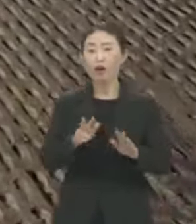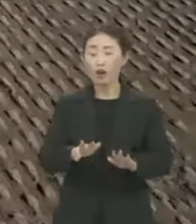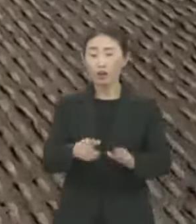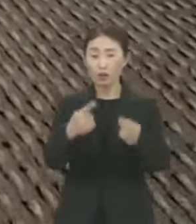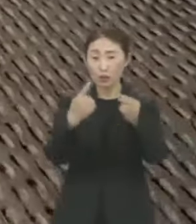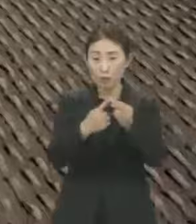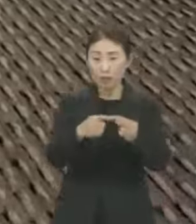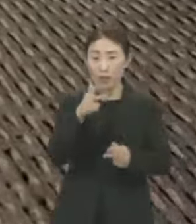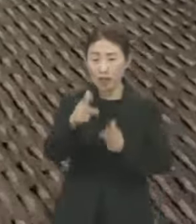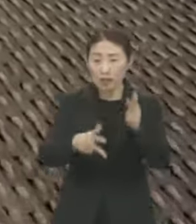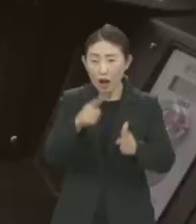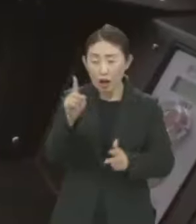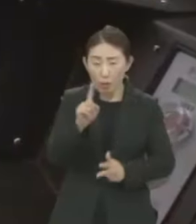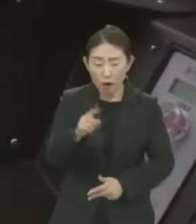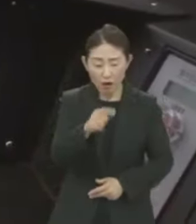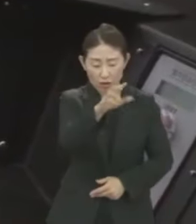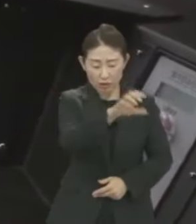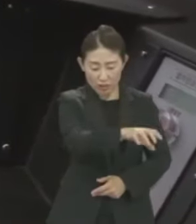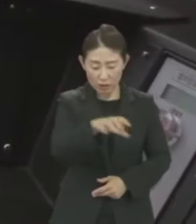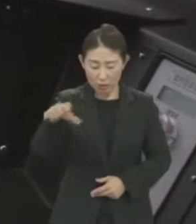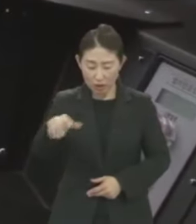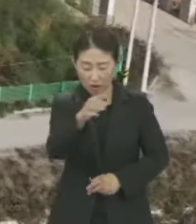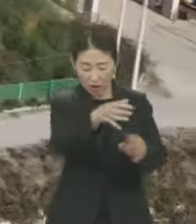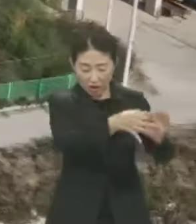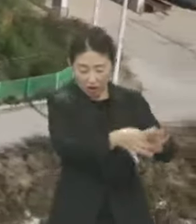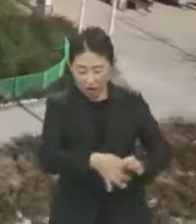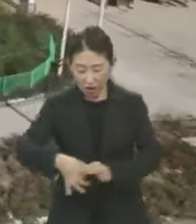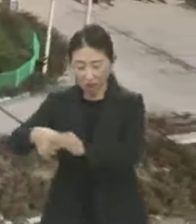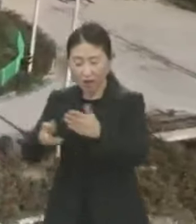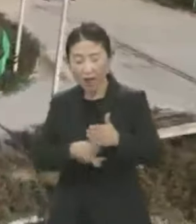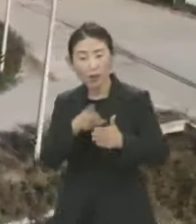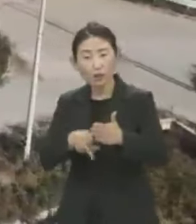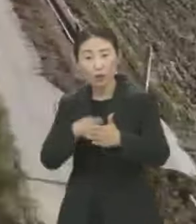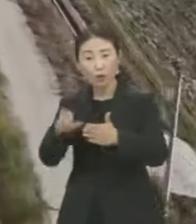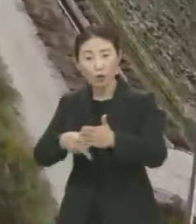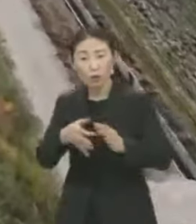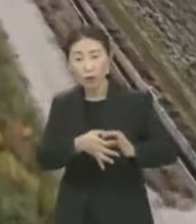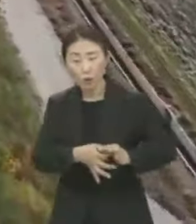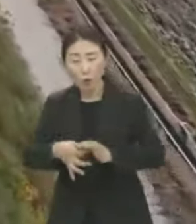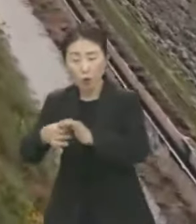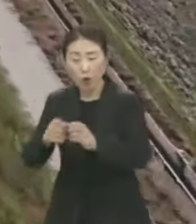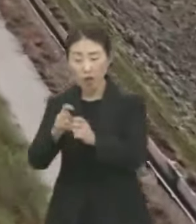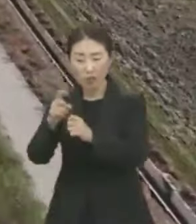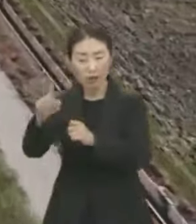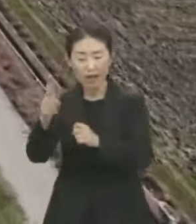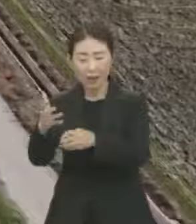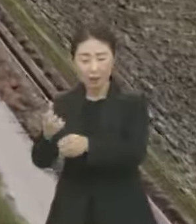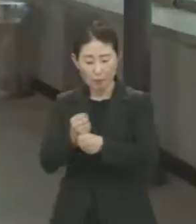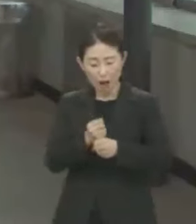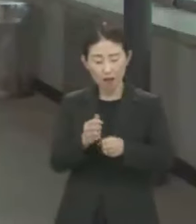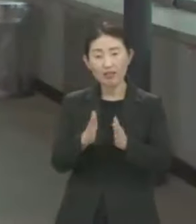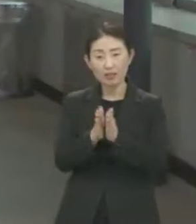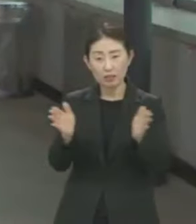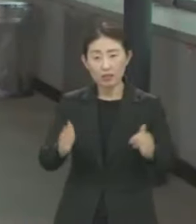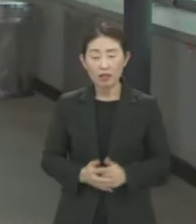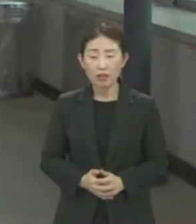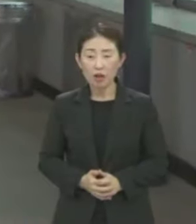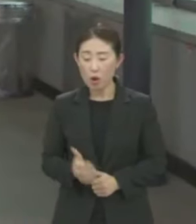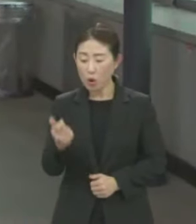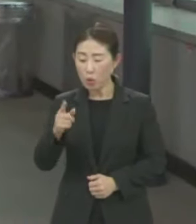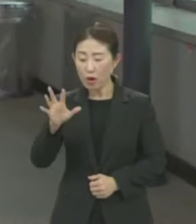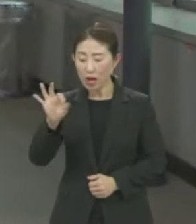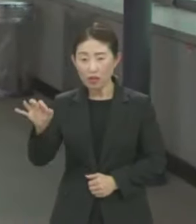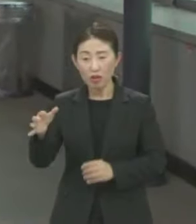사업으로 추진했던 아산만 순환철도가 당초 계획보다 11년이나 앞당겨 조기 완공된 겁니다. 경기도